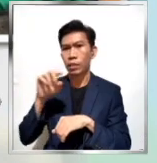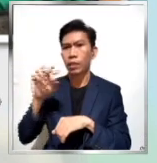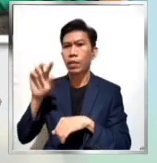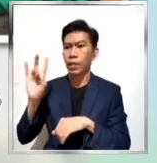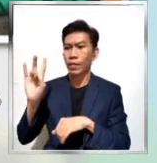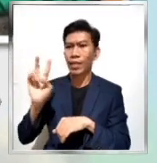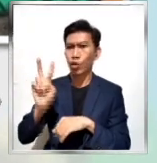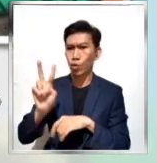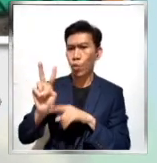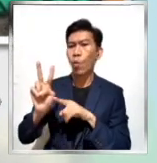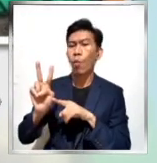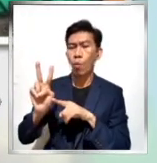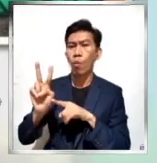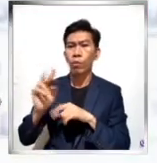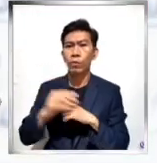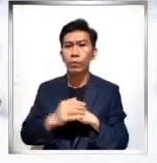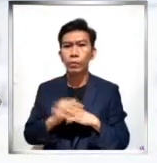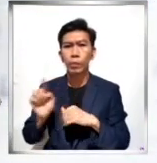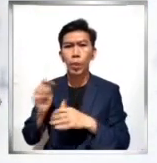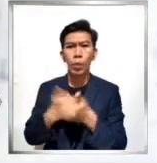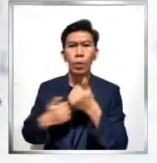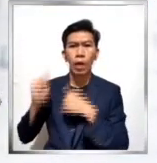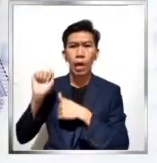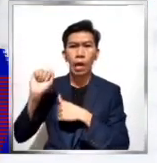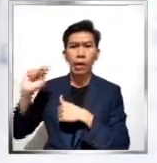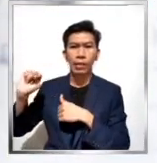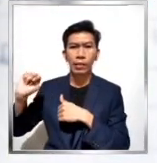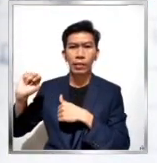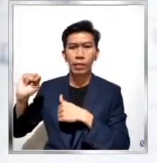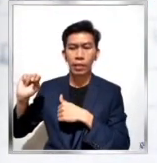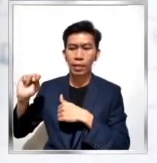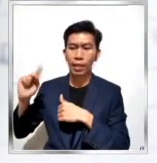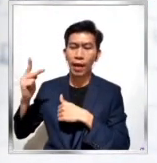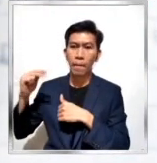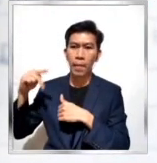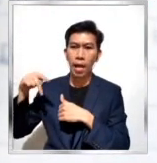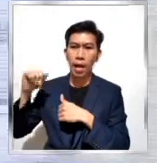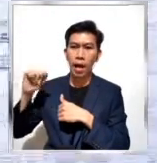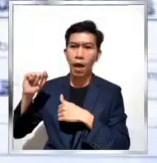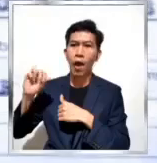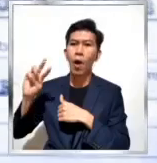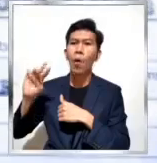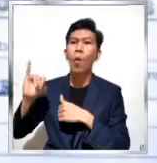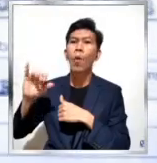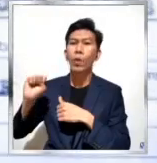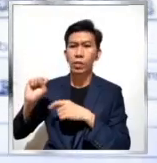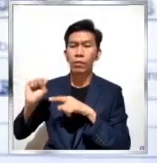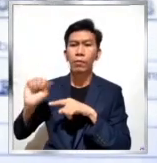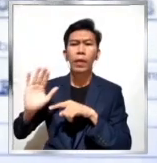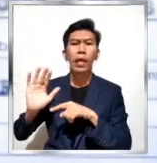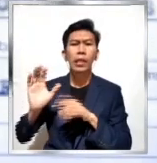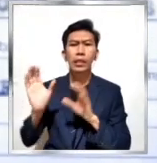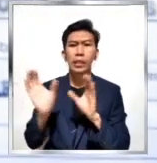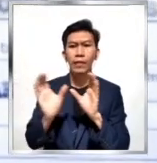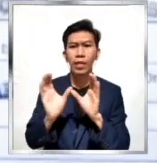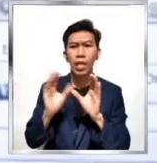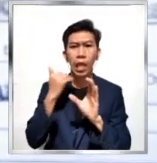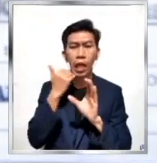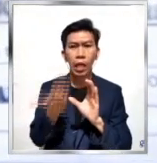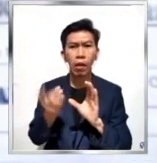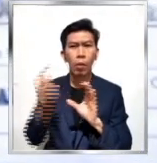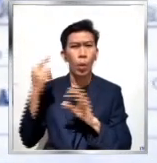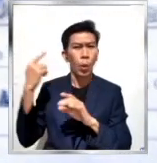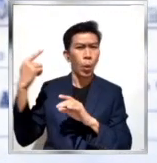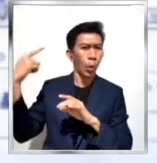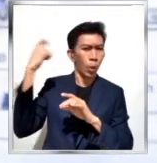chairman ng grupong anak pawis. Batay sa death certificate, tama ng bala sa ulo ang ikinamatay ng biktima. Sa crime